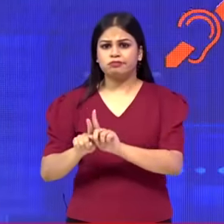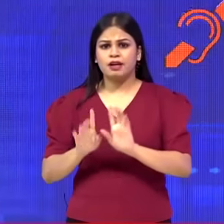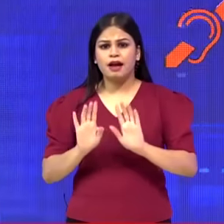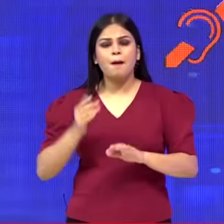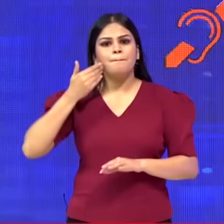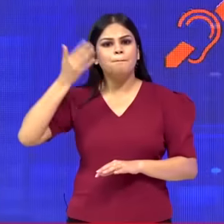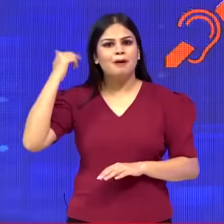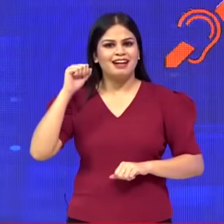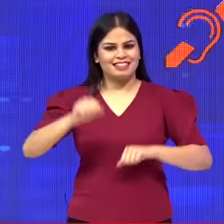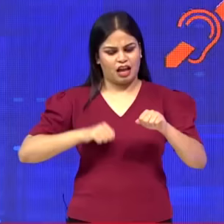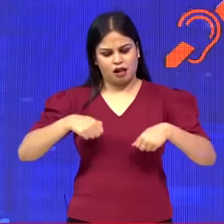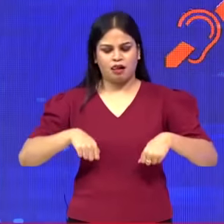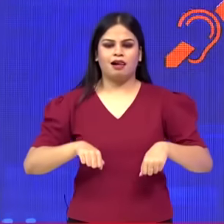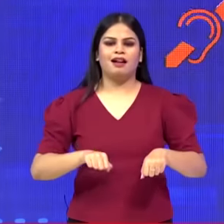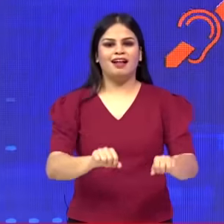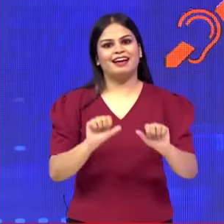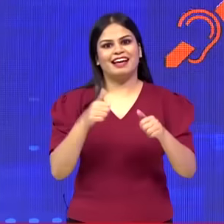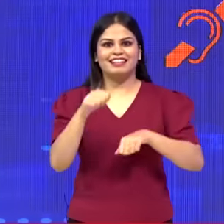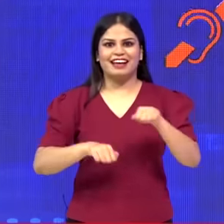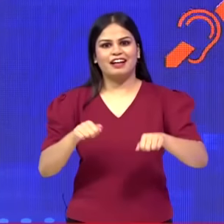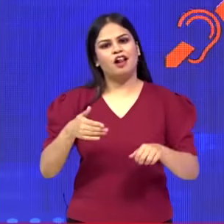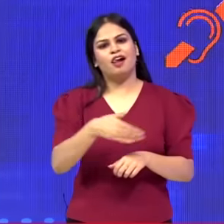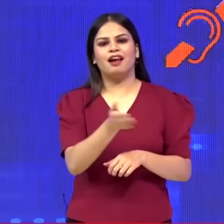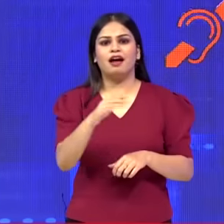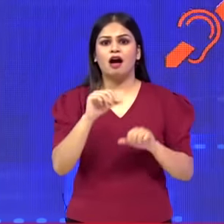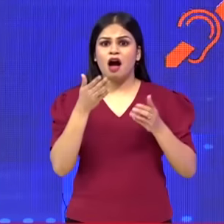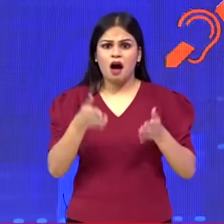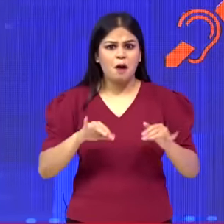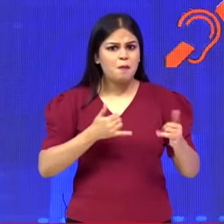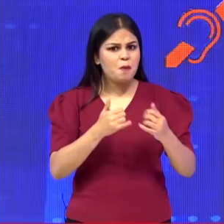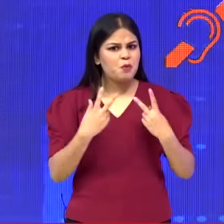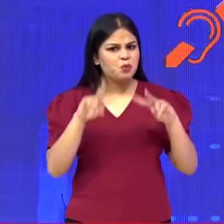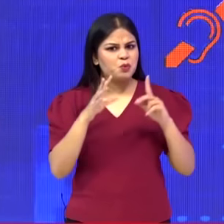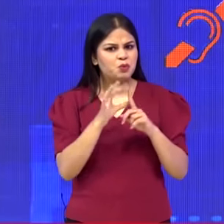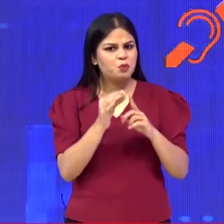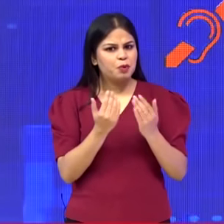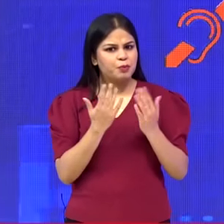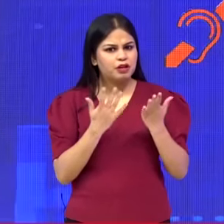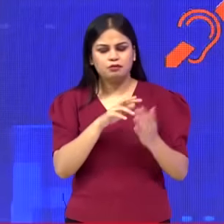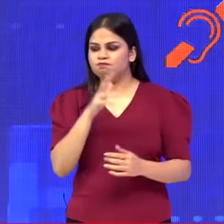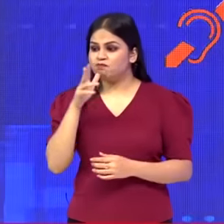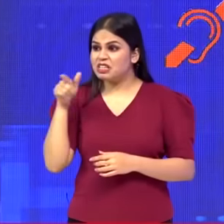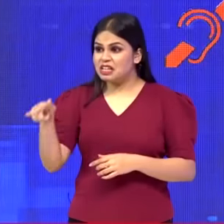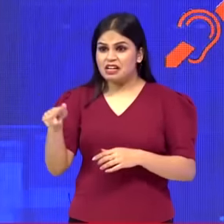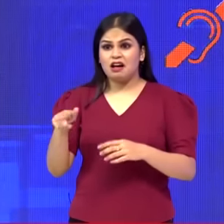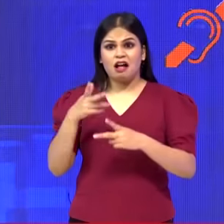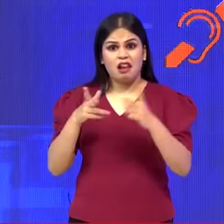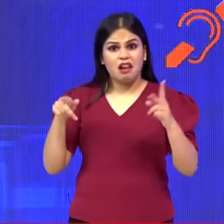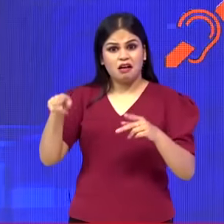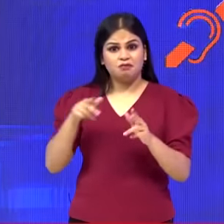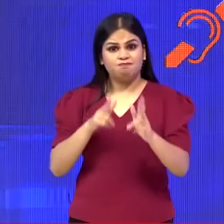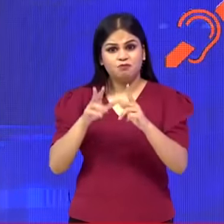पहले साइकिल लेके निकल जाते थे, अब कोई हरकत नहीं कर सकते. सर इन सिक्योरिटी से बेटर सिक्योरिटी